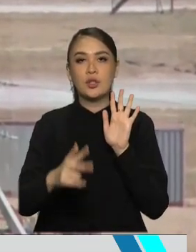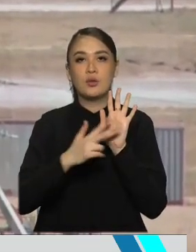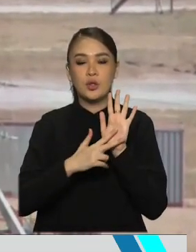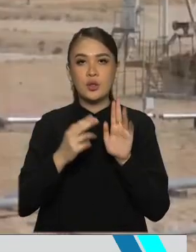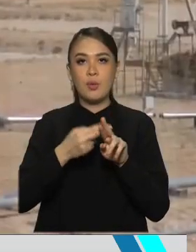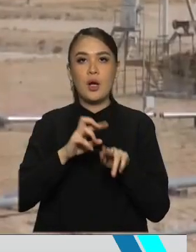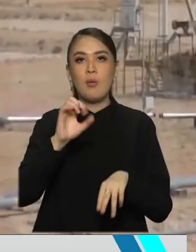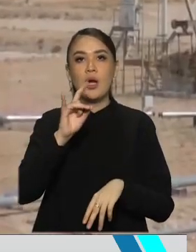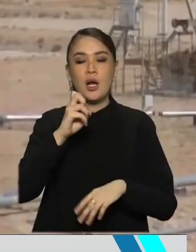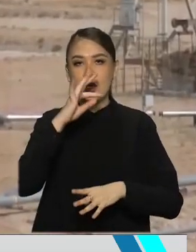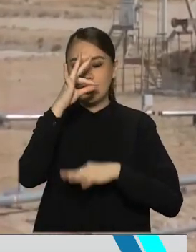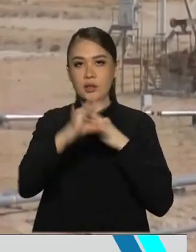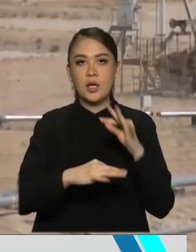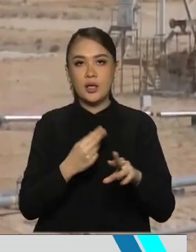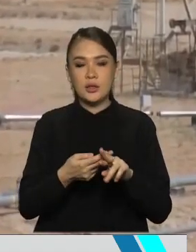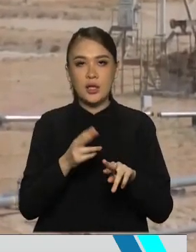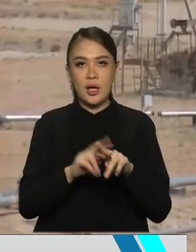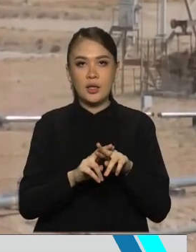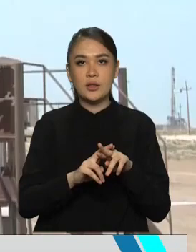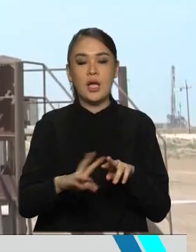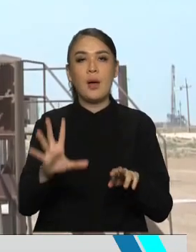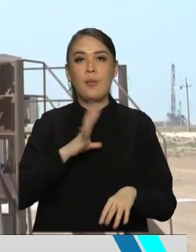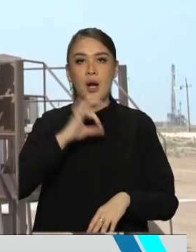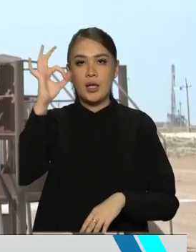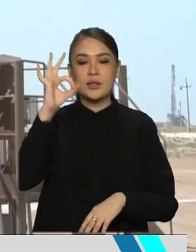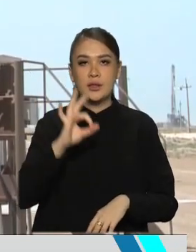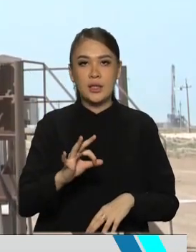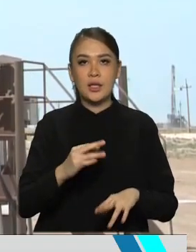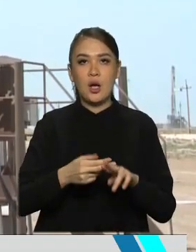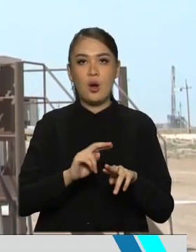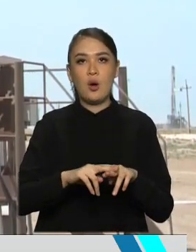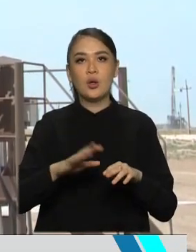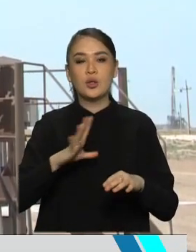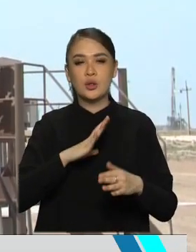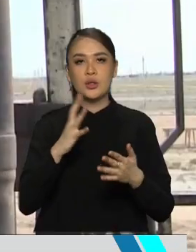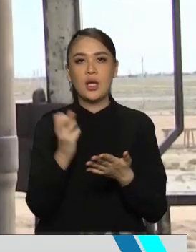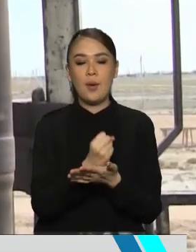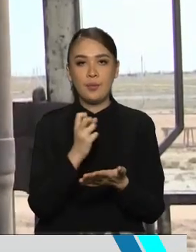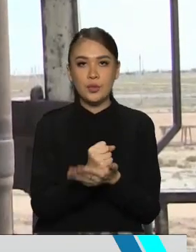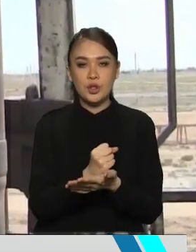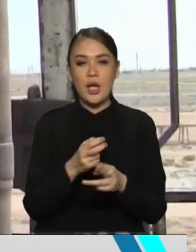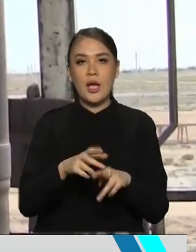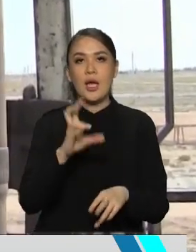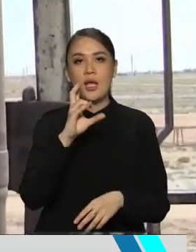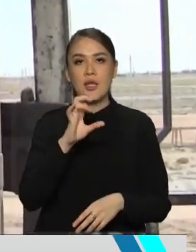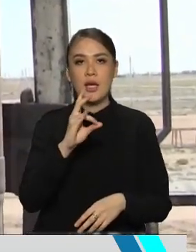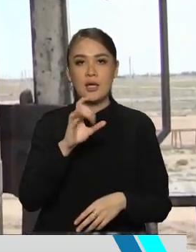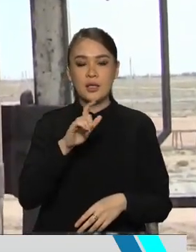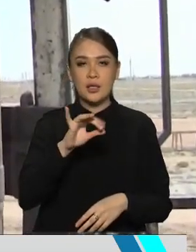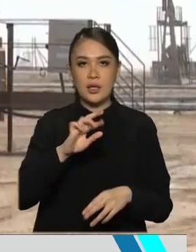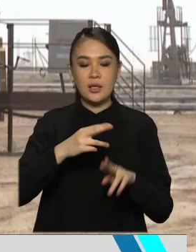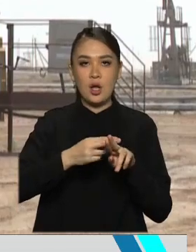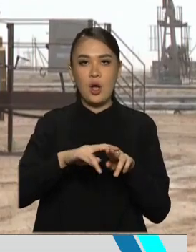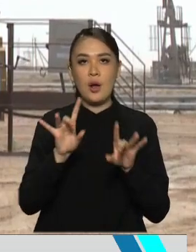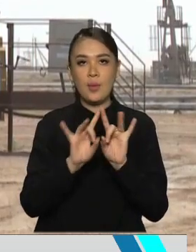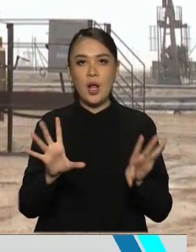баррелей ежесуточно, или 4,7% от текущего уровня добычи. В Минэнерго сегодня сообщили, что речь идет